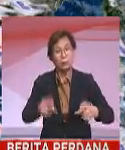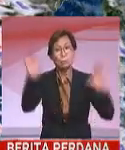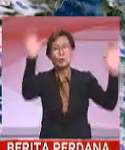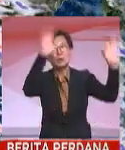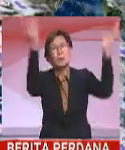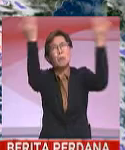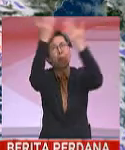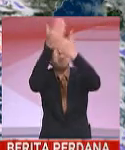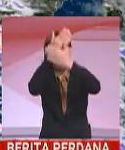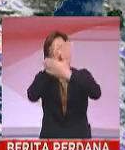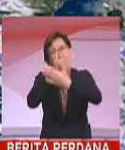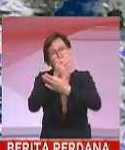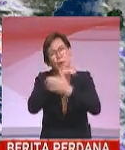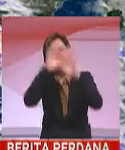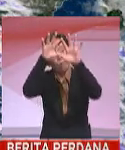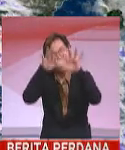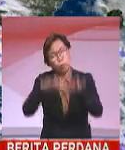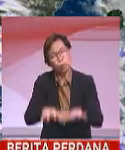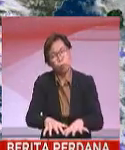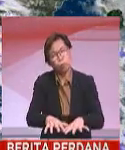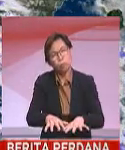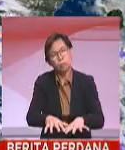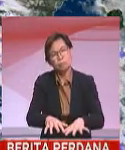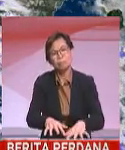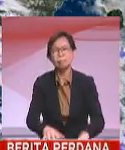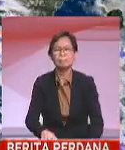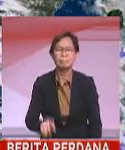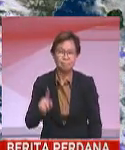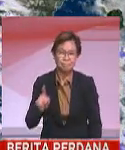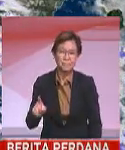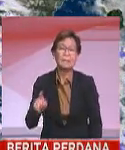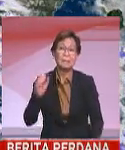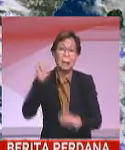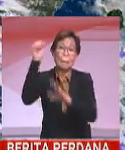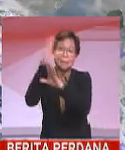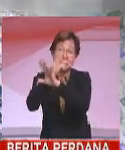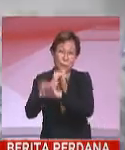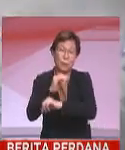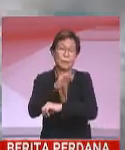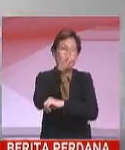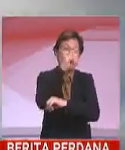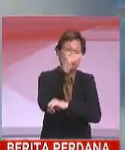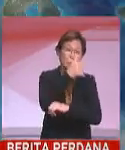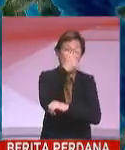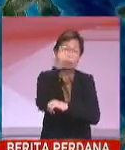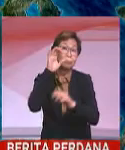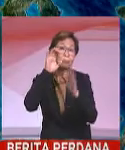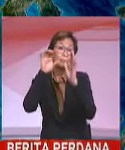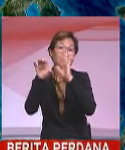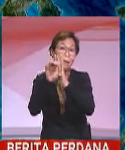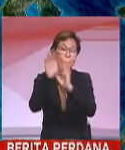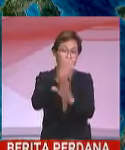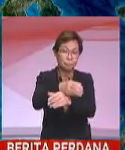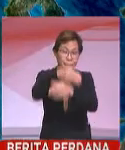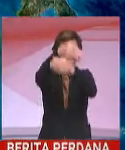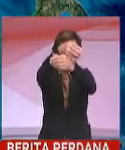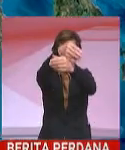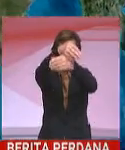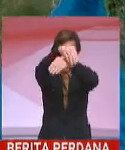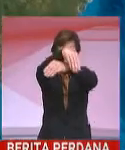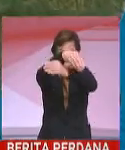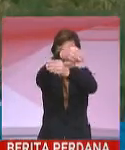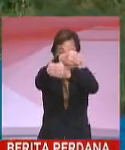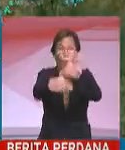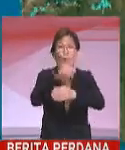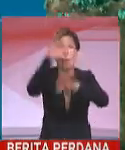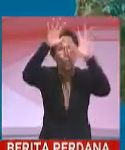agak mendung serta hujan di kawasan berkenaan. Baiklah, berdasarkan paparan imej kemerada terkini, hujan di